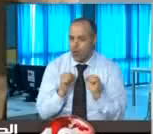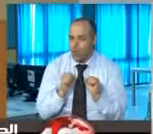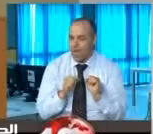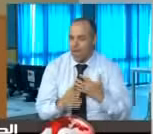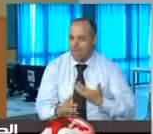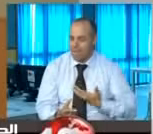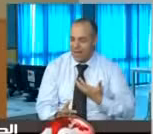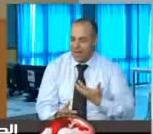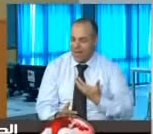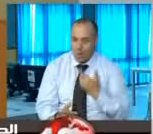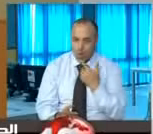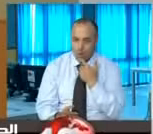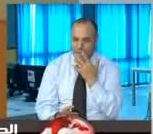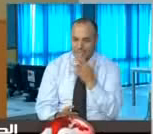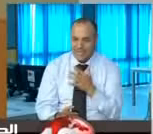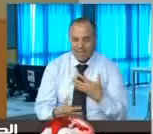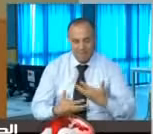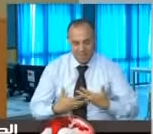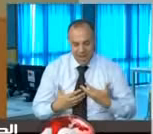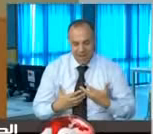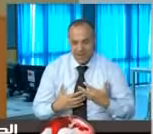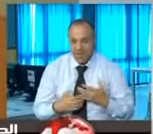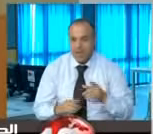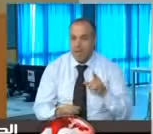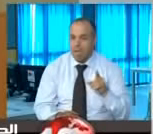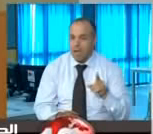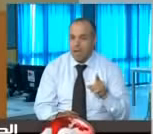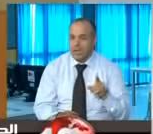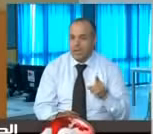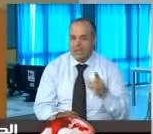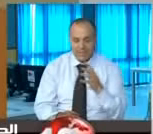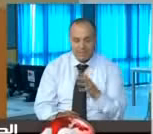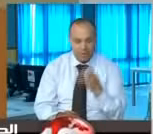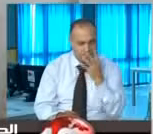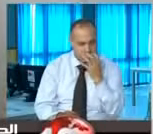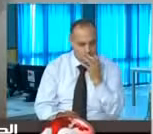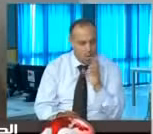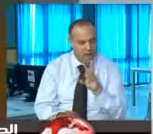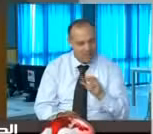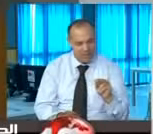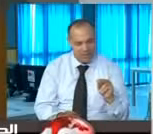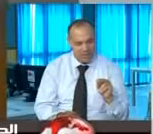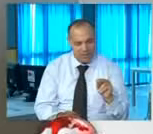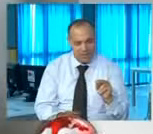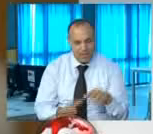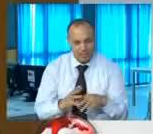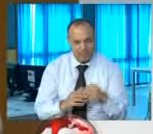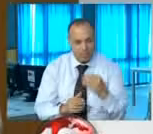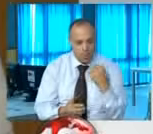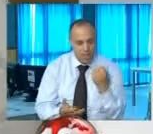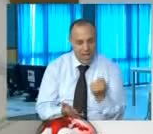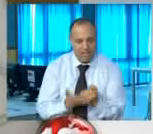بالسعادة عندما يكون الطفل سعيدا، كما يساعد الطفل الحزين على الخروج من حالة الحزن.